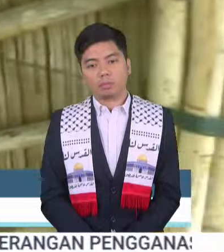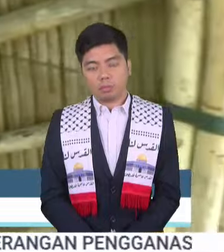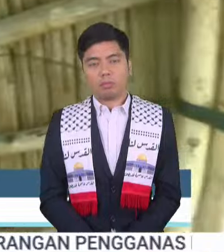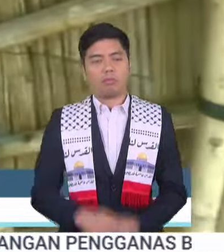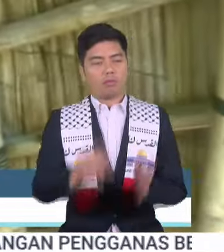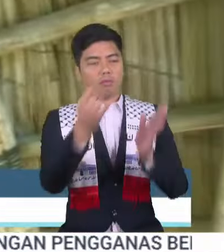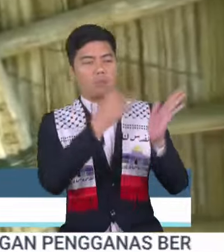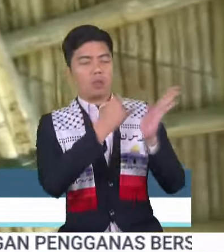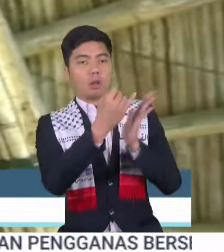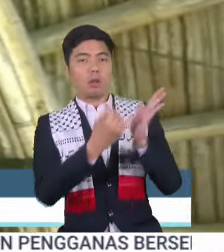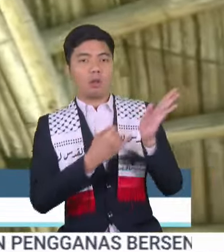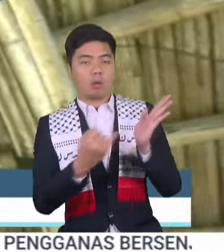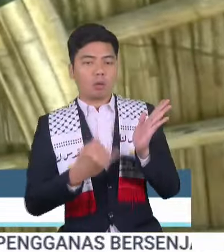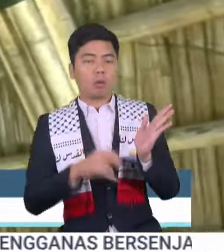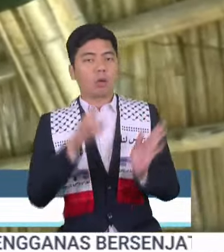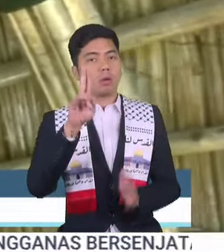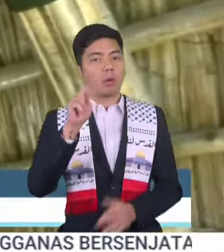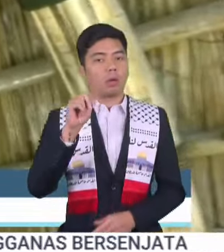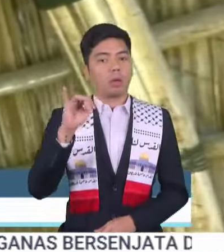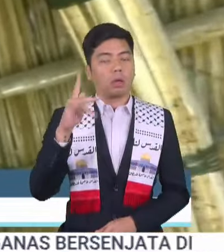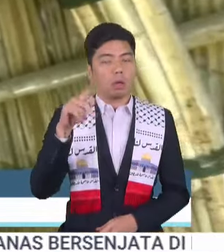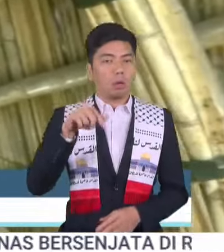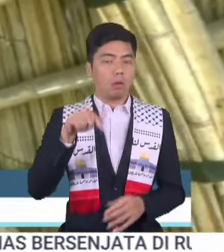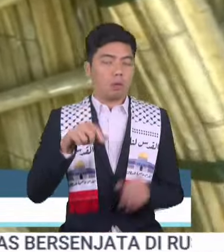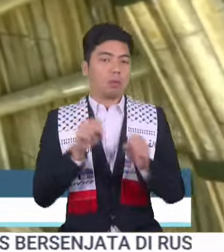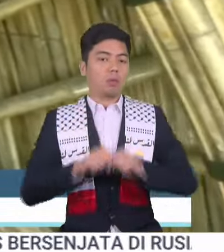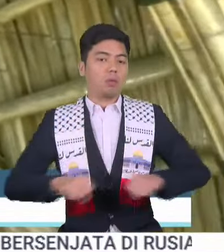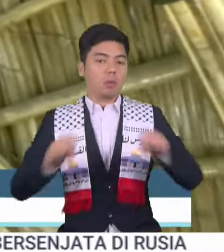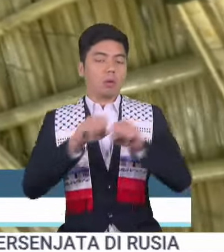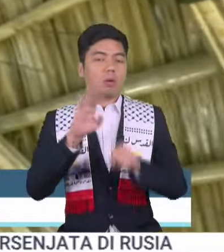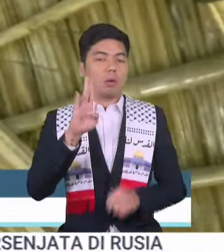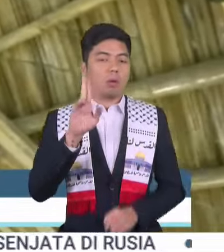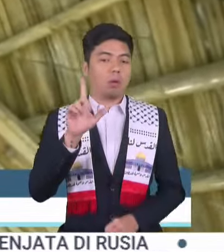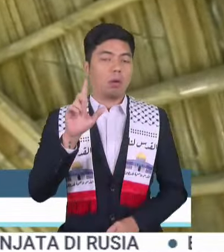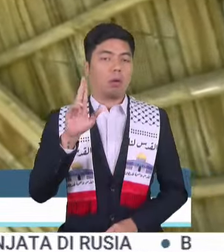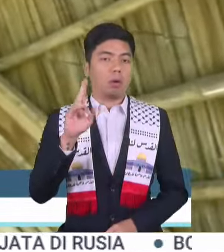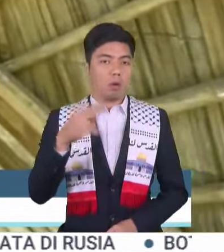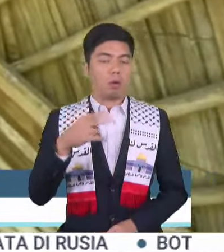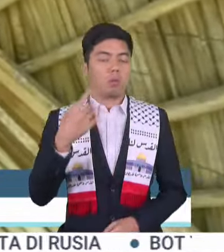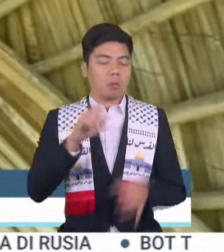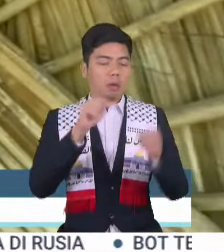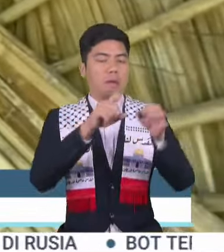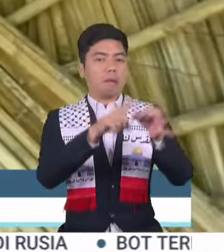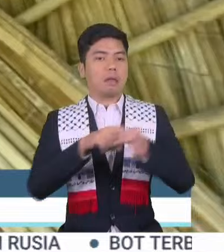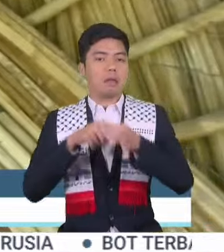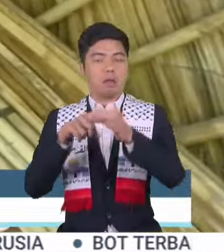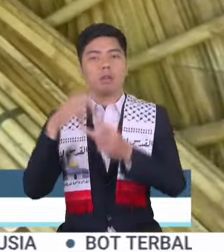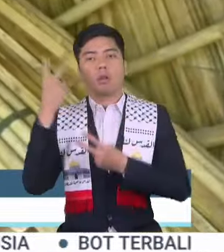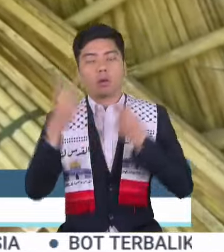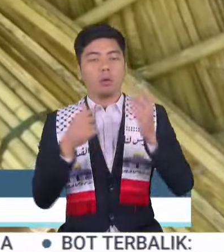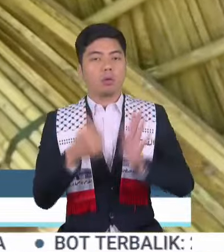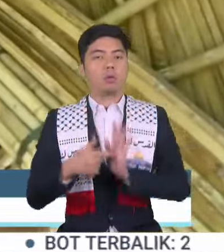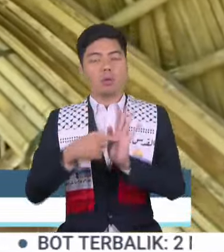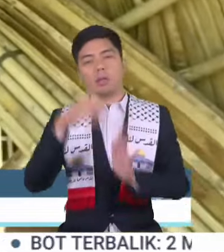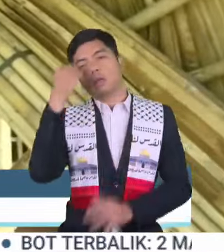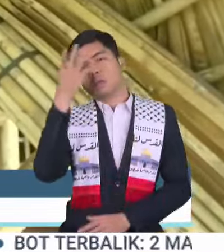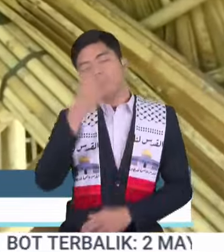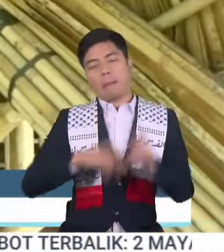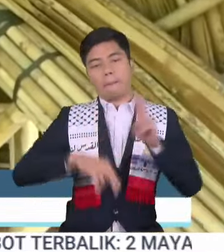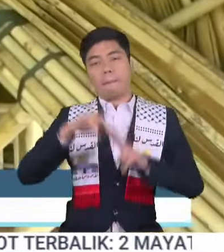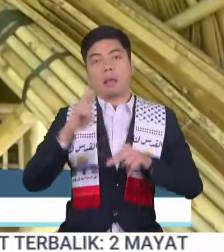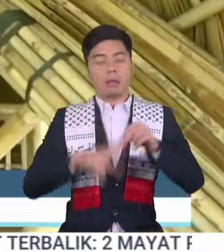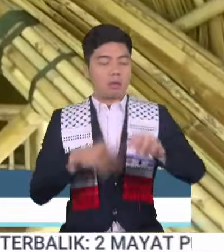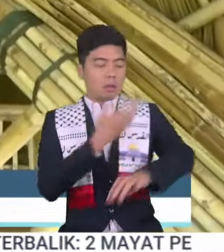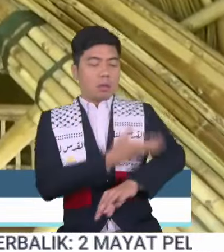Bercirikan reka bentuk unik, pembinaan surau buluh ini menjadi tarikan baharu pelancongan negeri. Ia memaparkan keindahan warisan seni bina